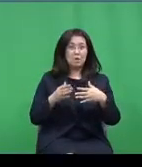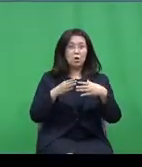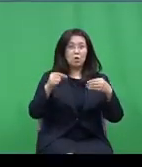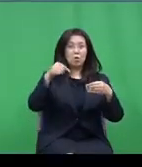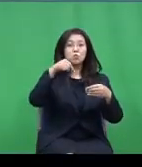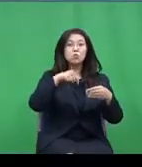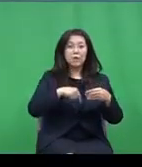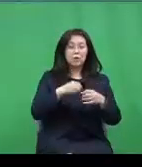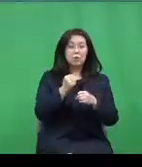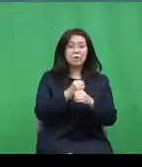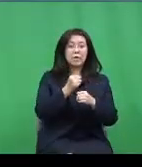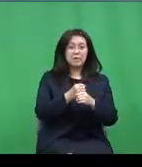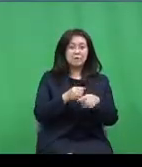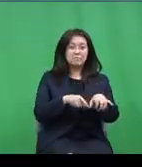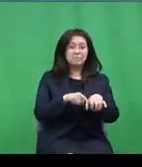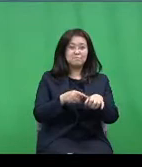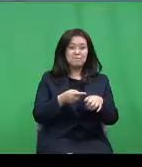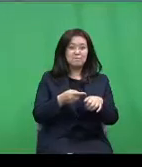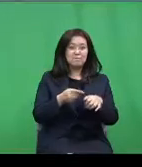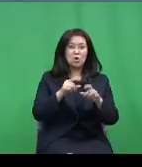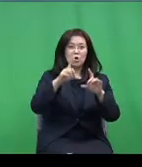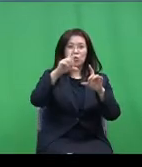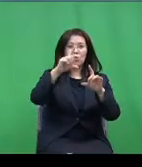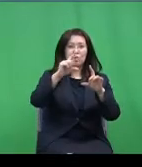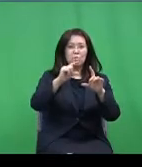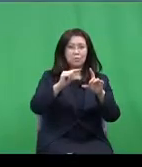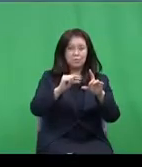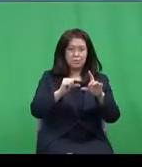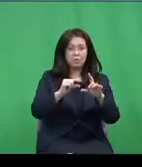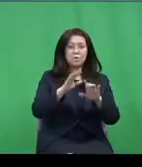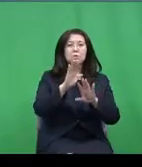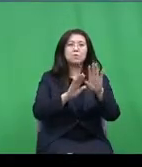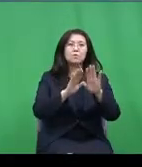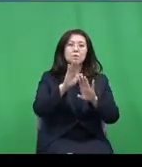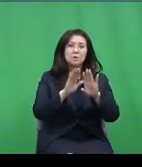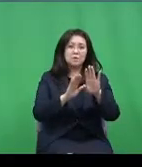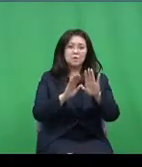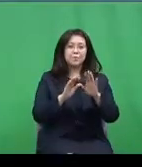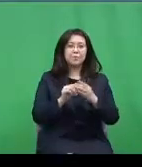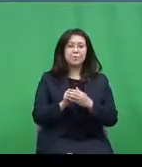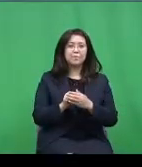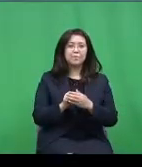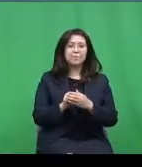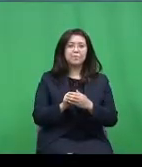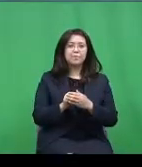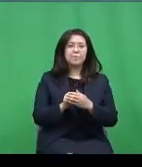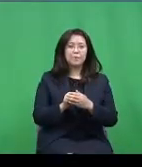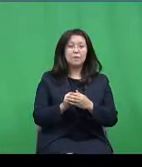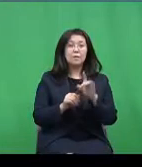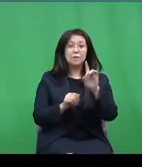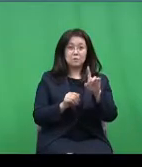国内の生産量は毎年着実に減っていくトレンドになっていますから、まあ一つにはもちろ